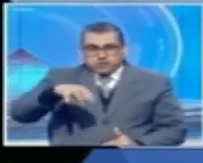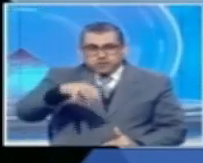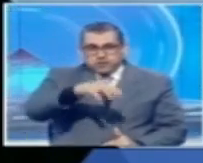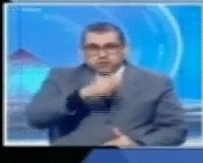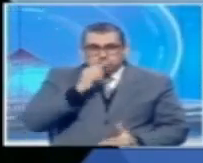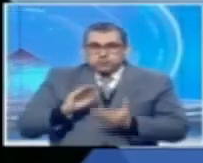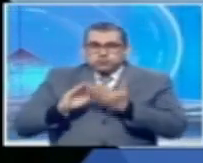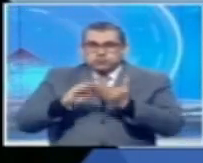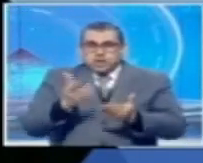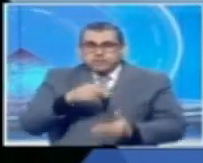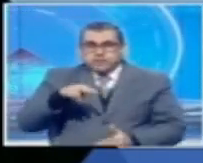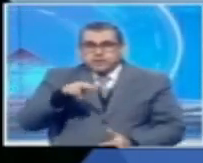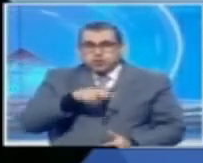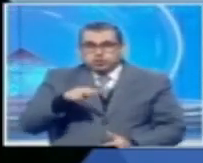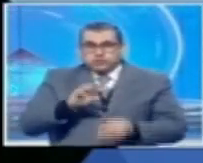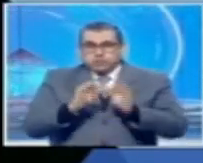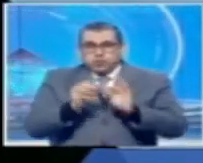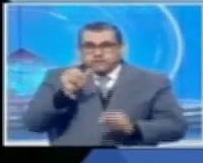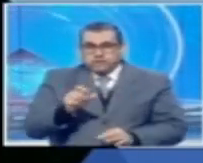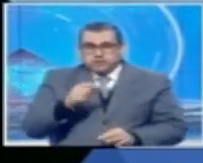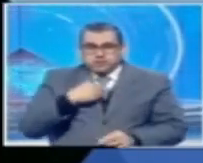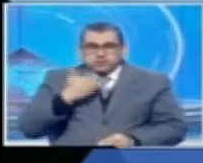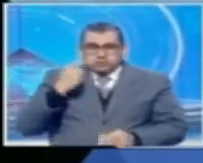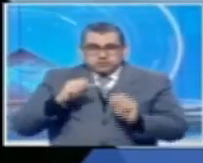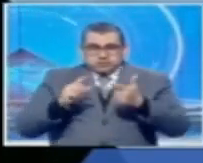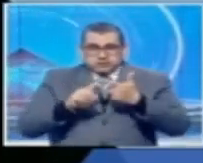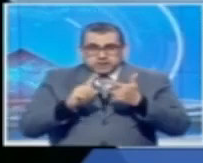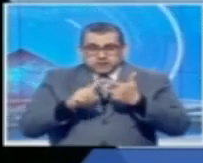بتخدم 28 مليون مواطن. عندنا المرحلة الثانية